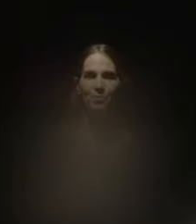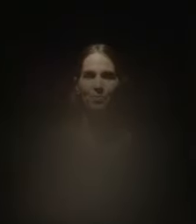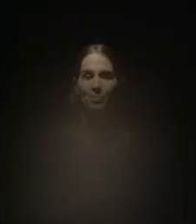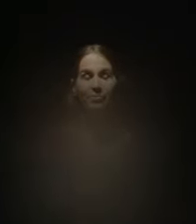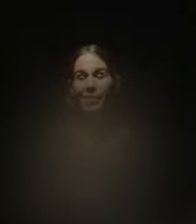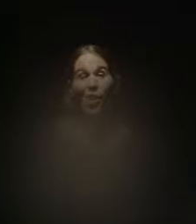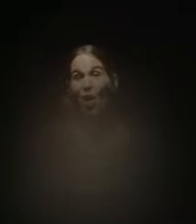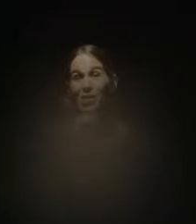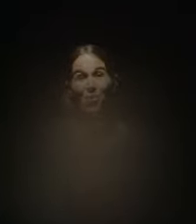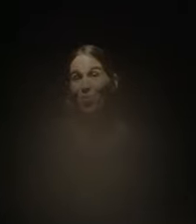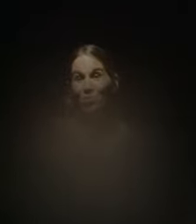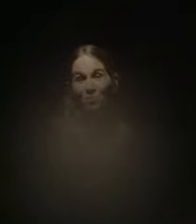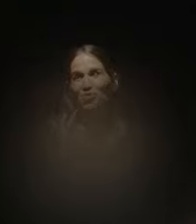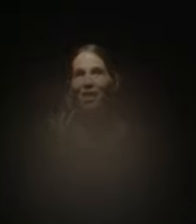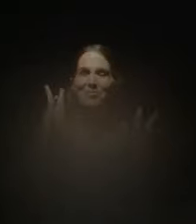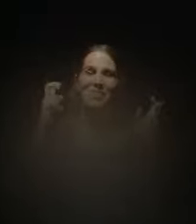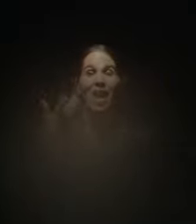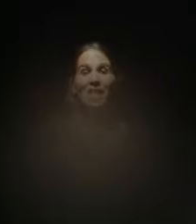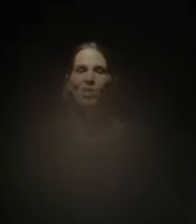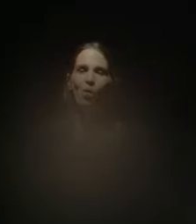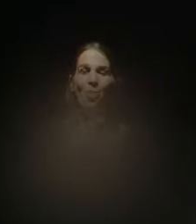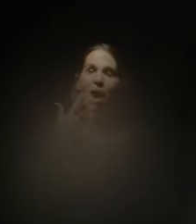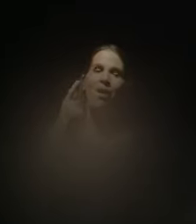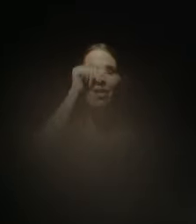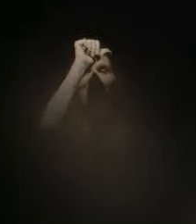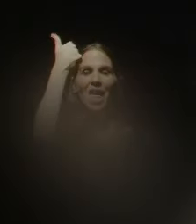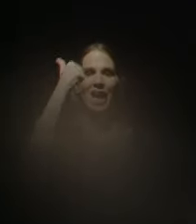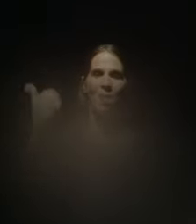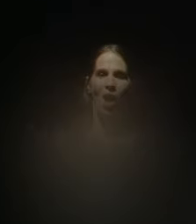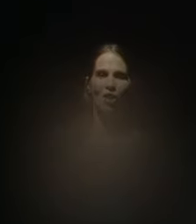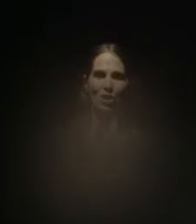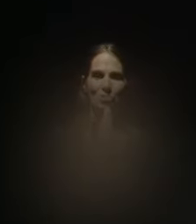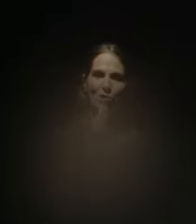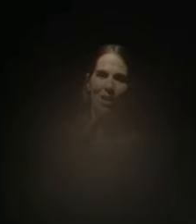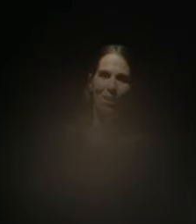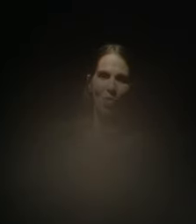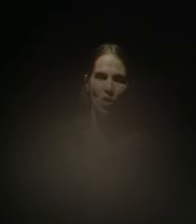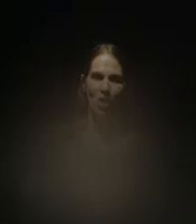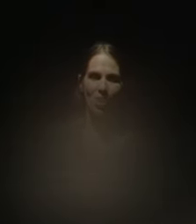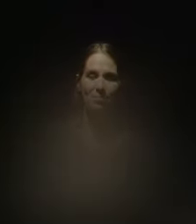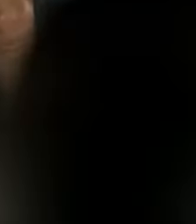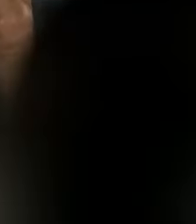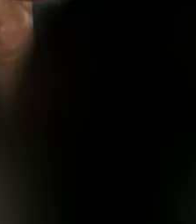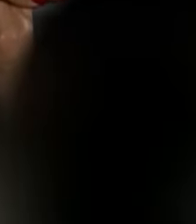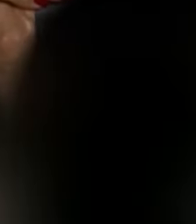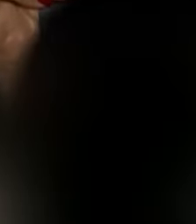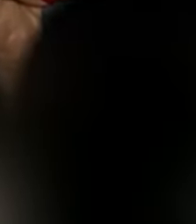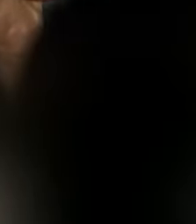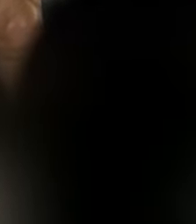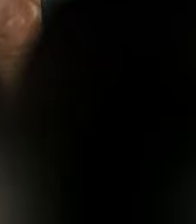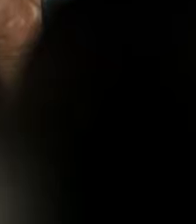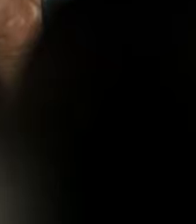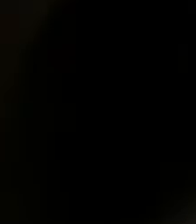לא עשינו דבר כדי לזכות בכל התארים החדשים שקיבלנו השנה. לא בחרנו בהם. בני